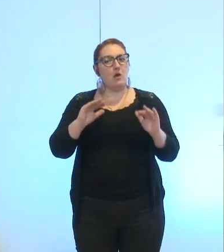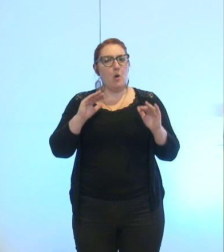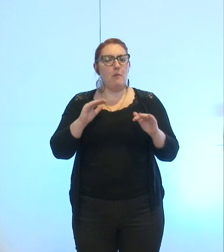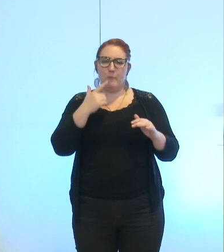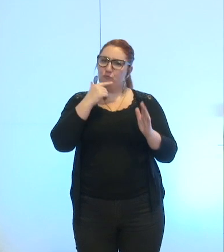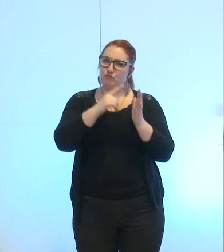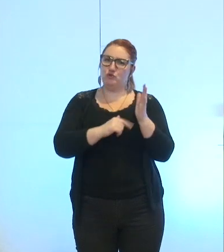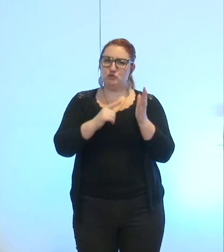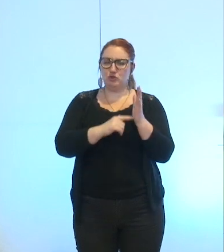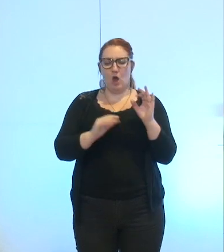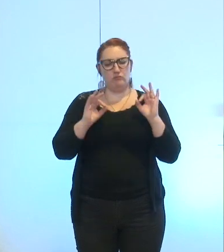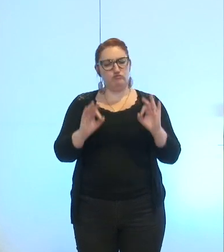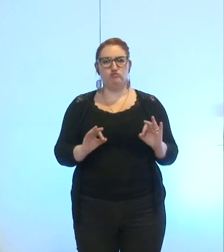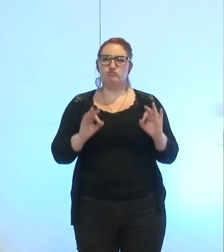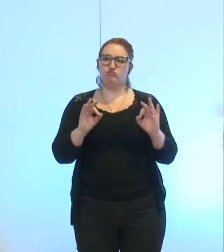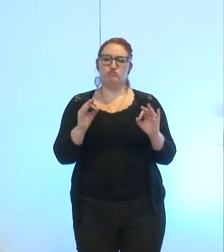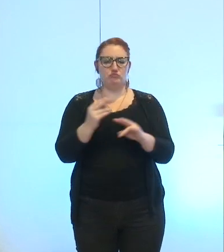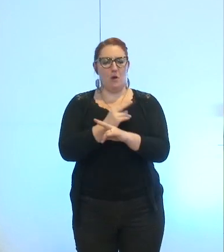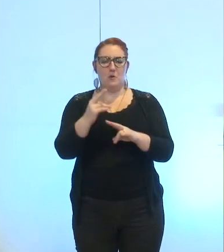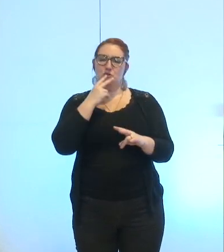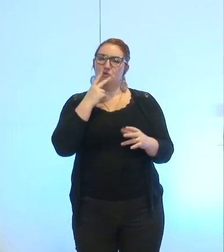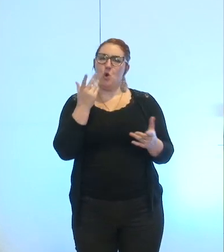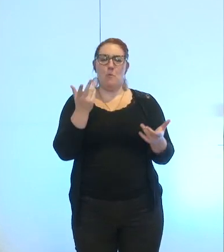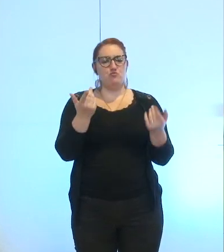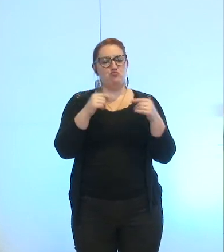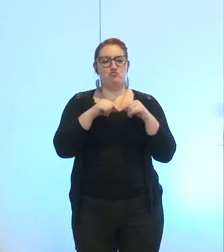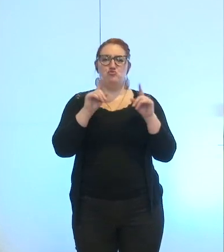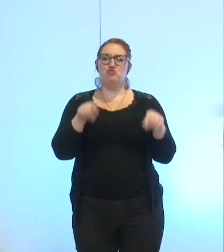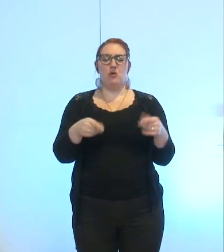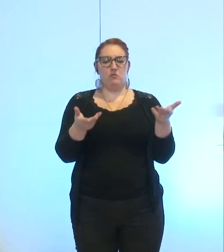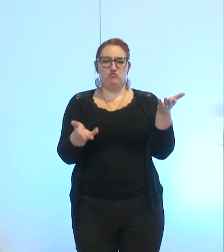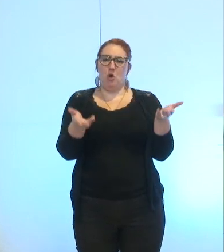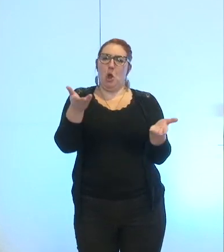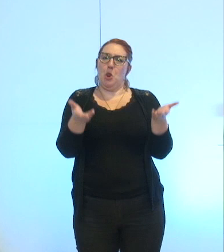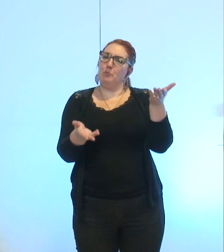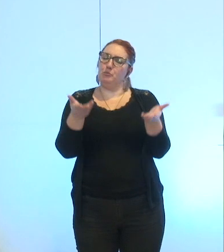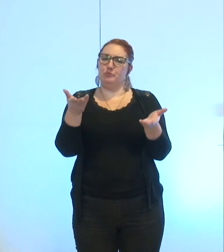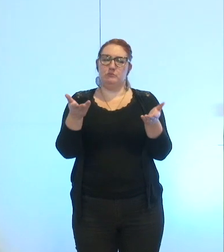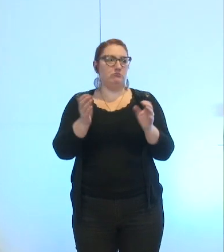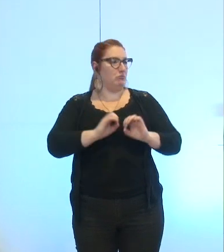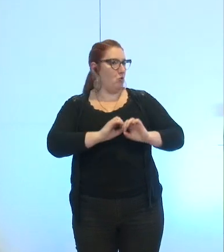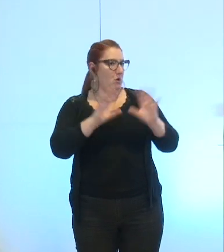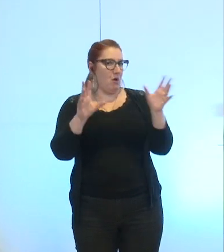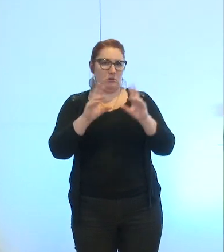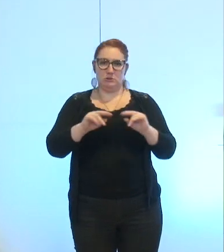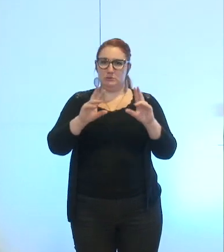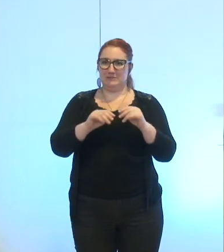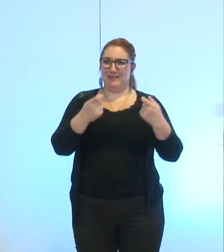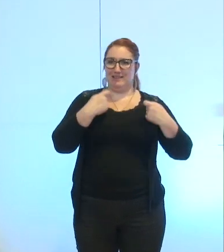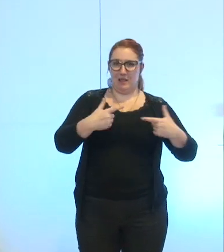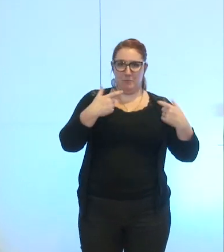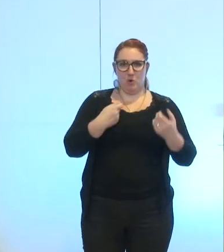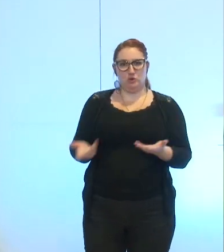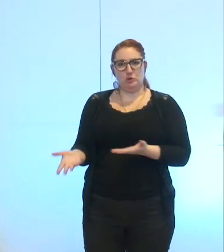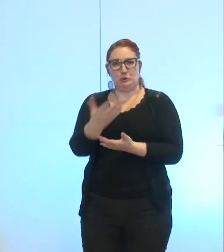fiscales elle permettait d'équilibrer le budget en clair les dépenses et les recettes de fonctionnement